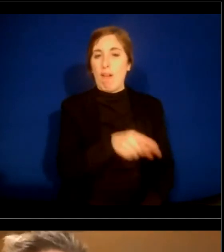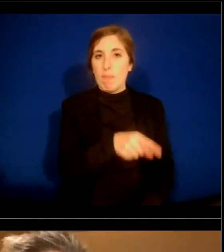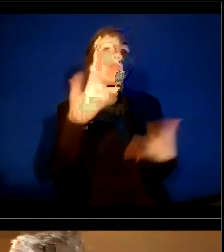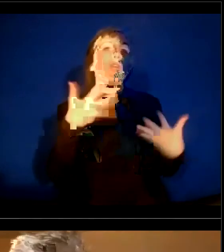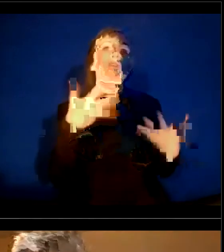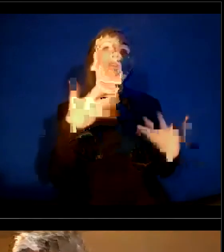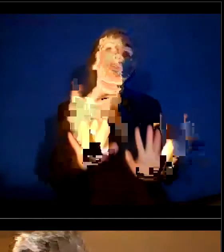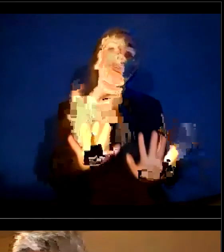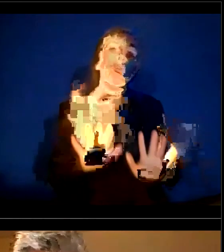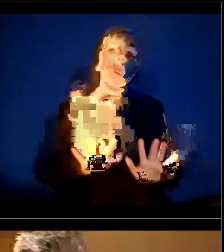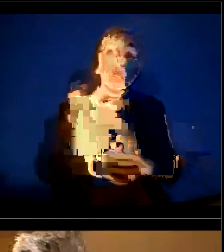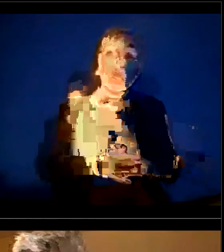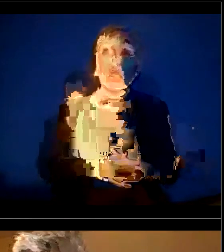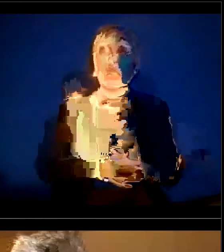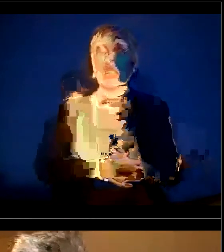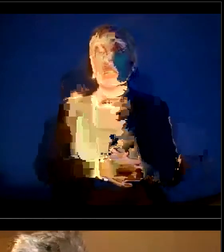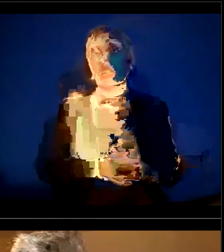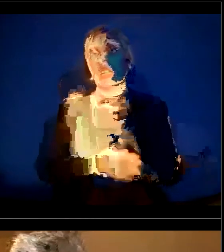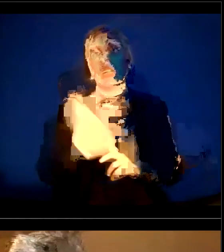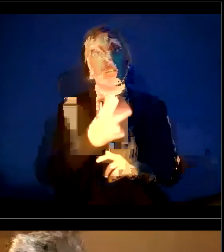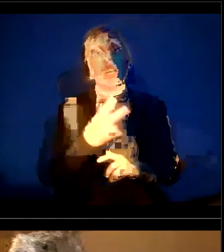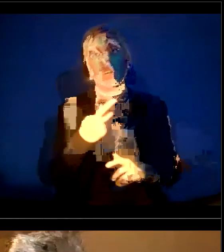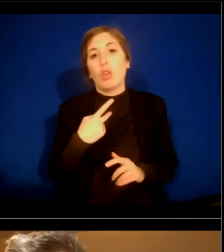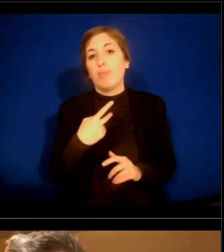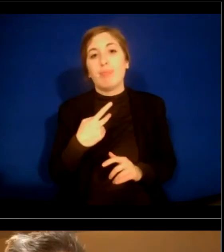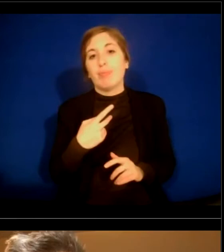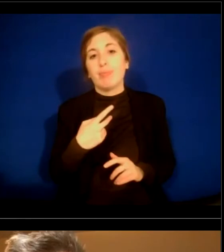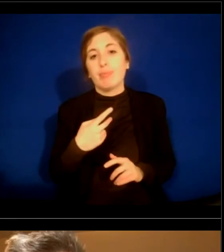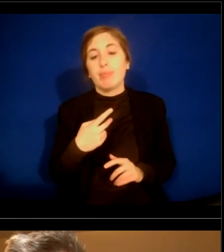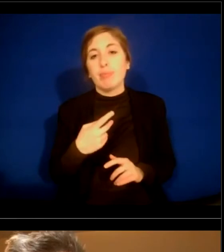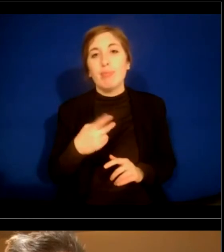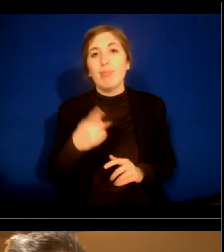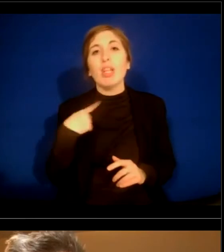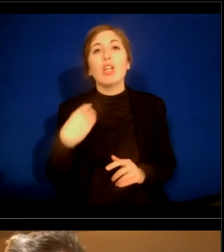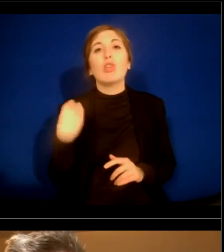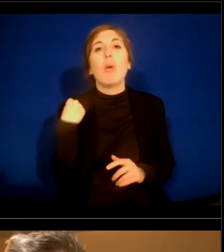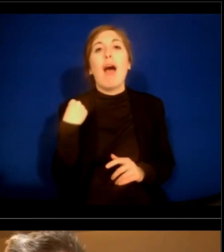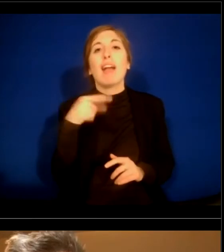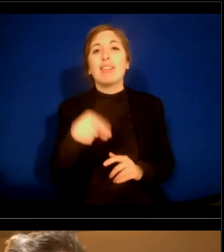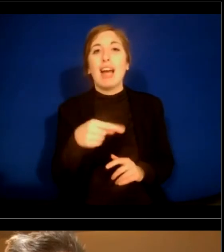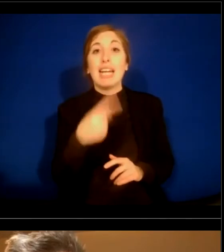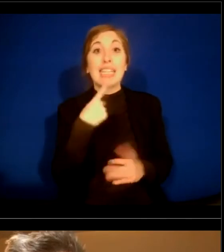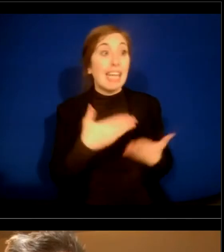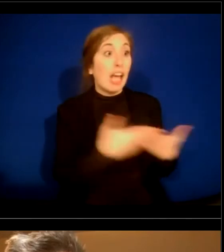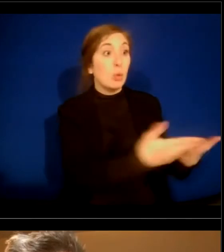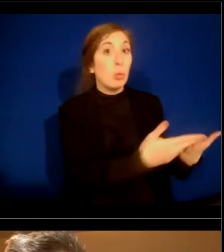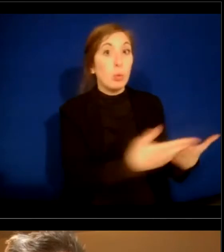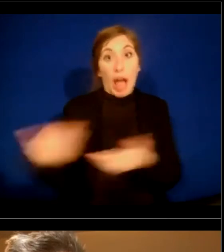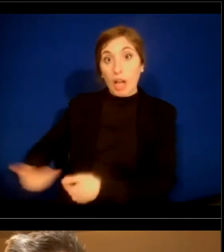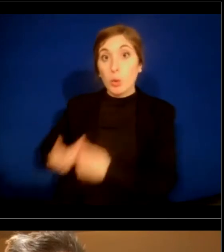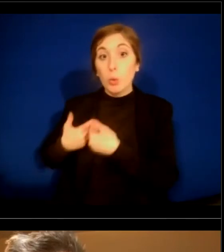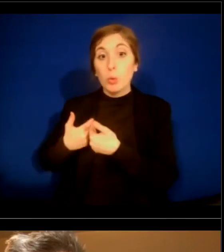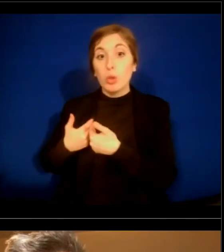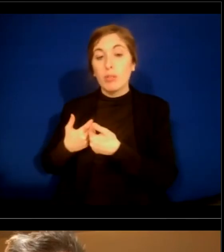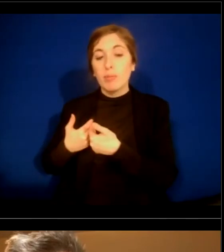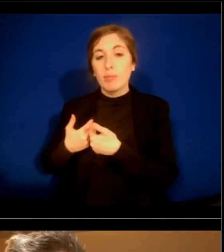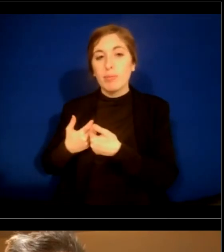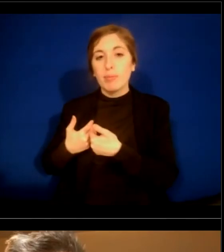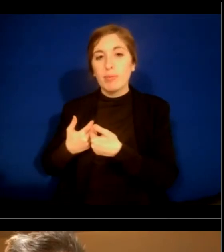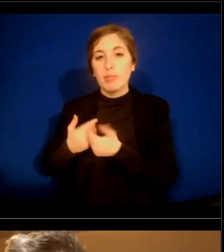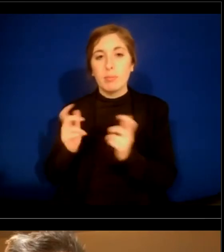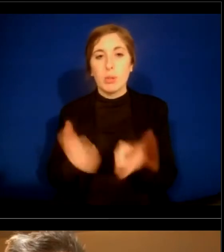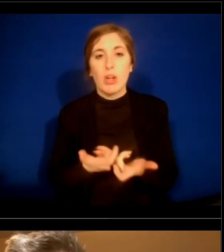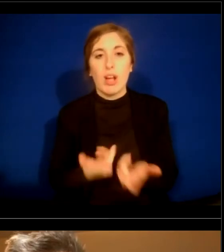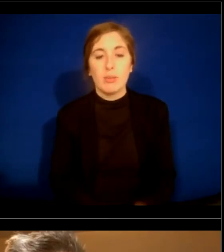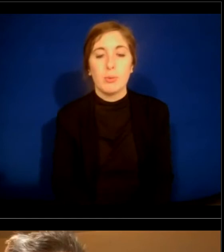persone, più che per ritornare, che ci avete detto, e con tutte le difficoltà, e che poi potranno essere presi,